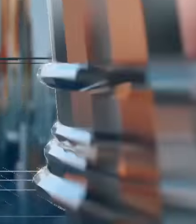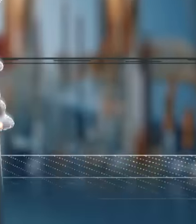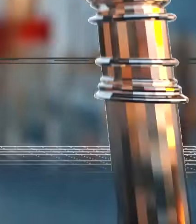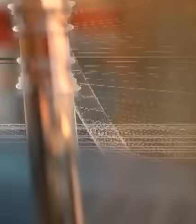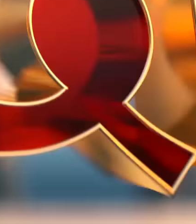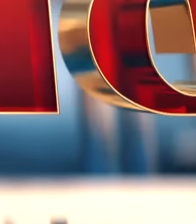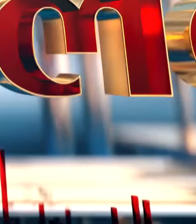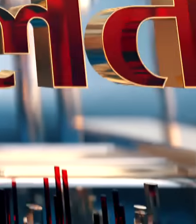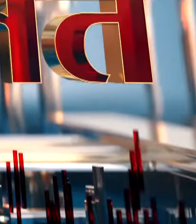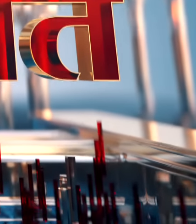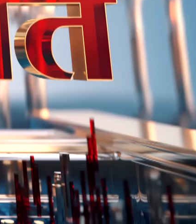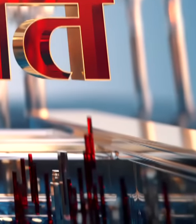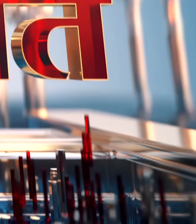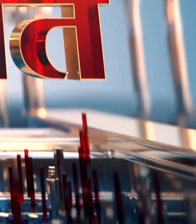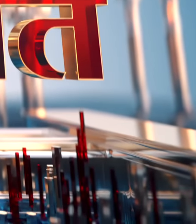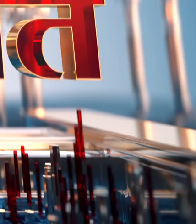शर्मा के